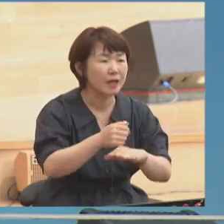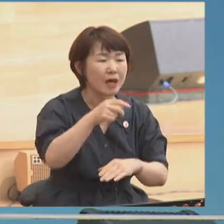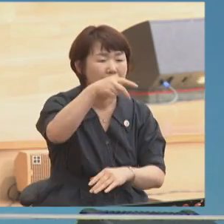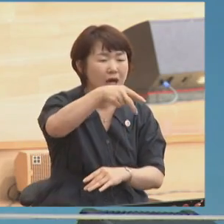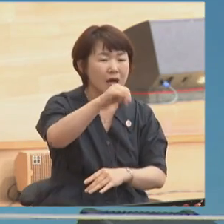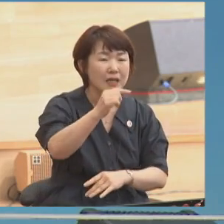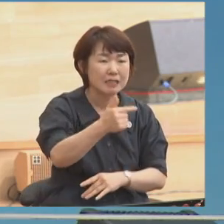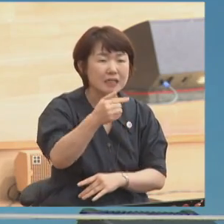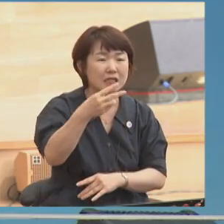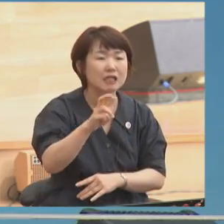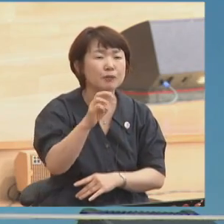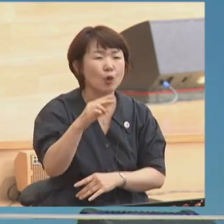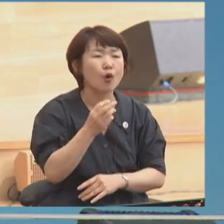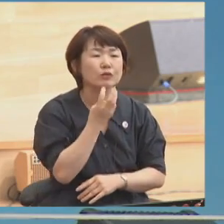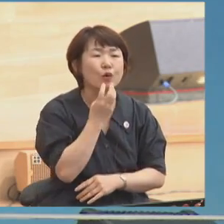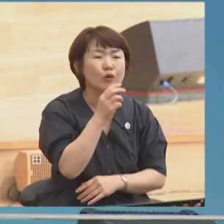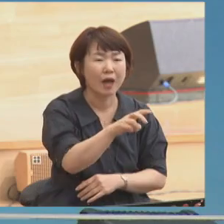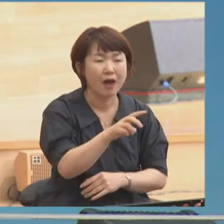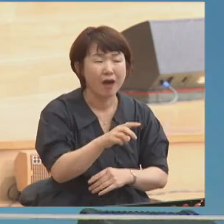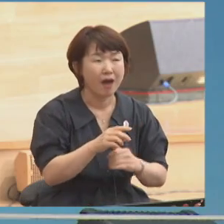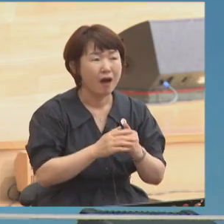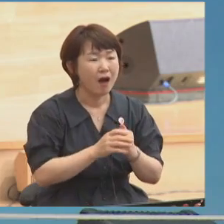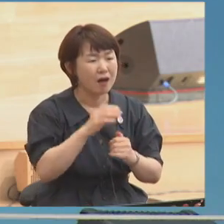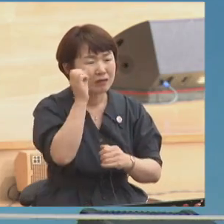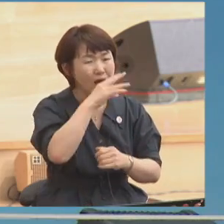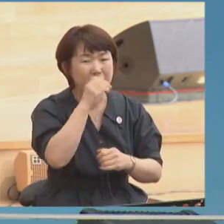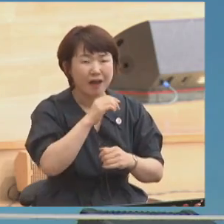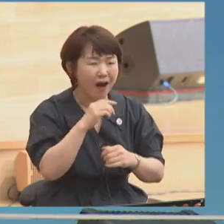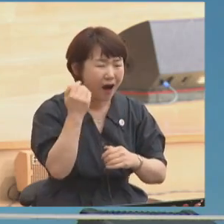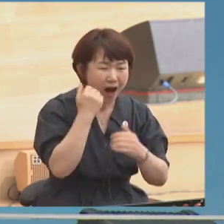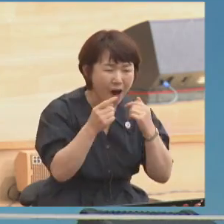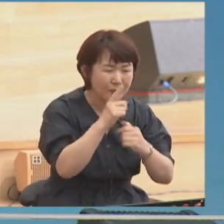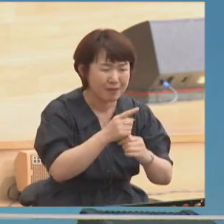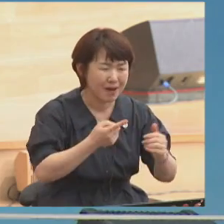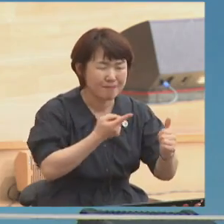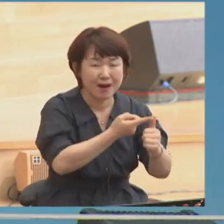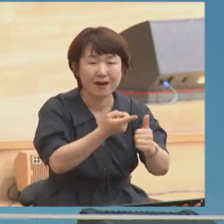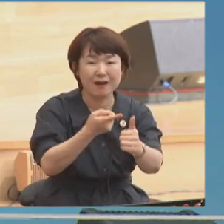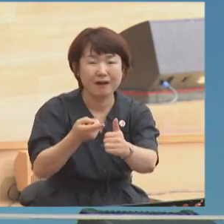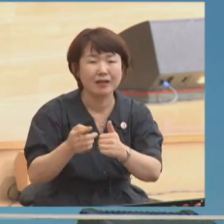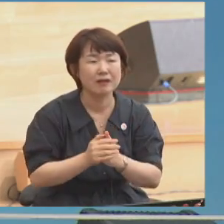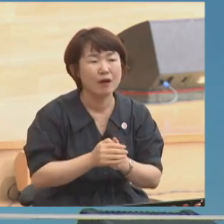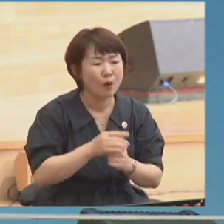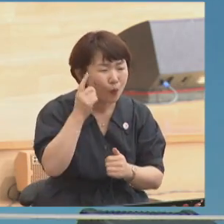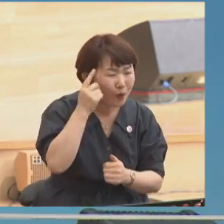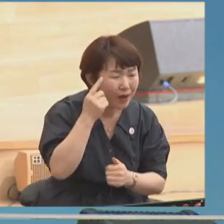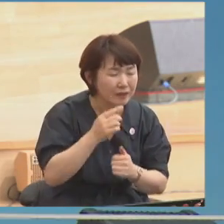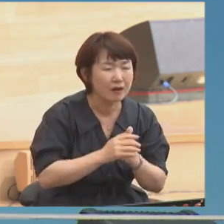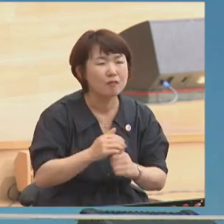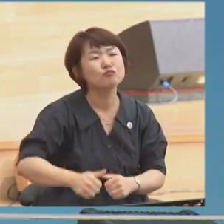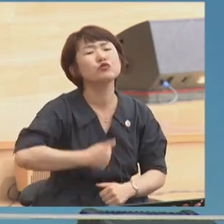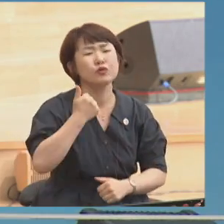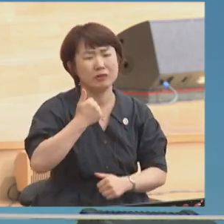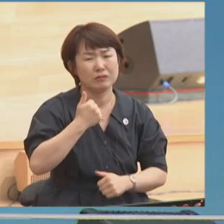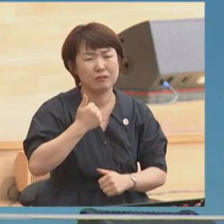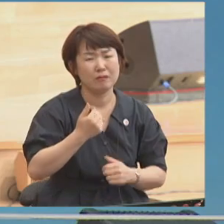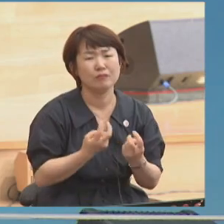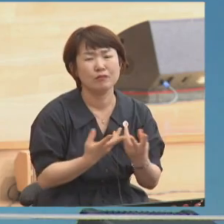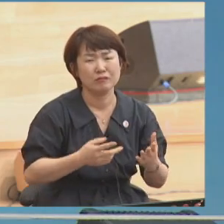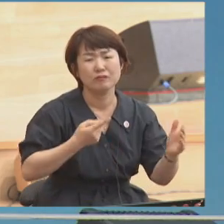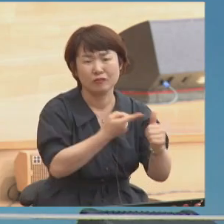있었던 묻지마 흉기 난동 사건 분노에 가득 차서 그 일을 저질렀다 그렇게 하잖아요. 어떻게 하면